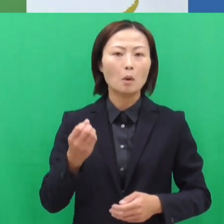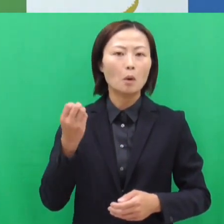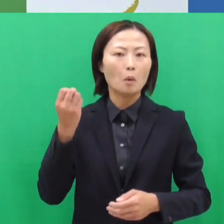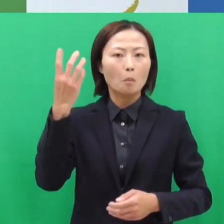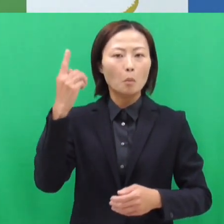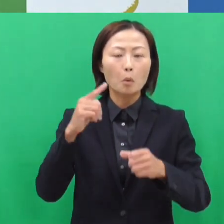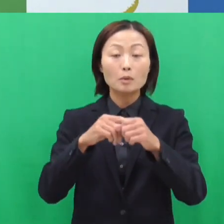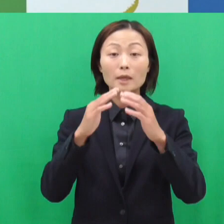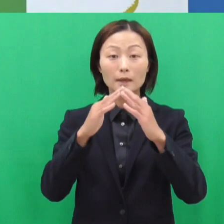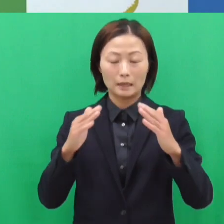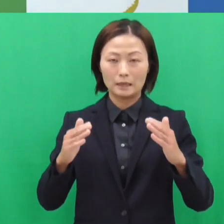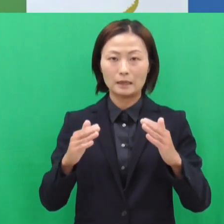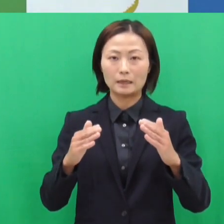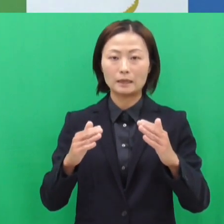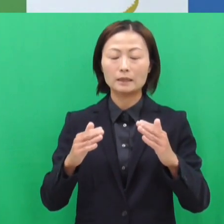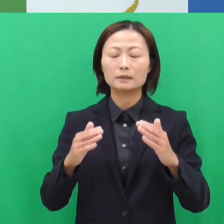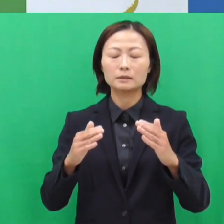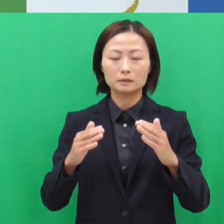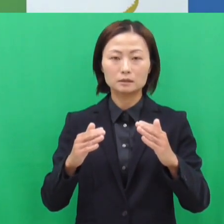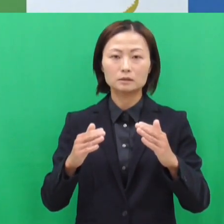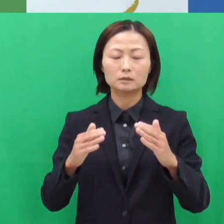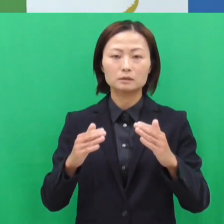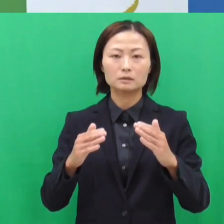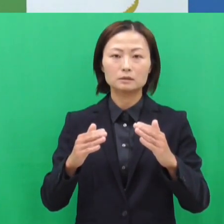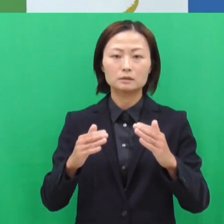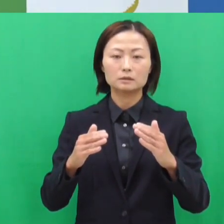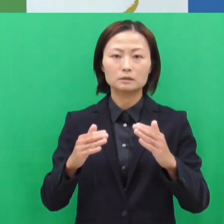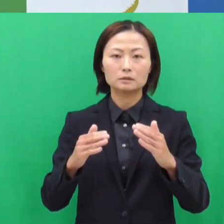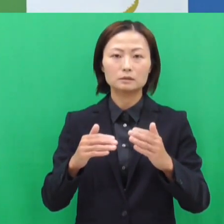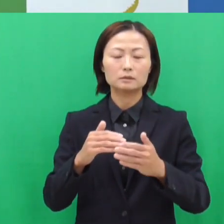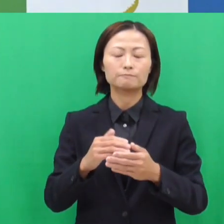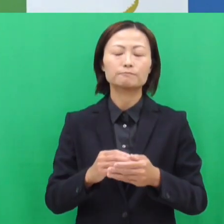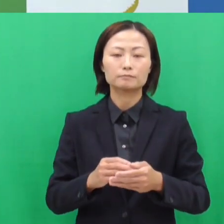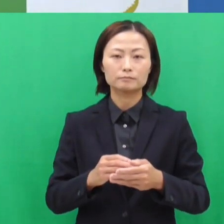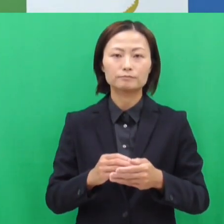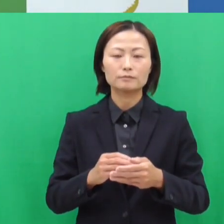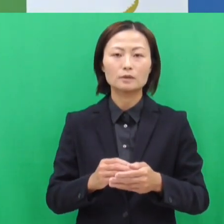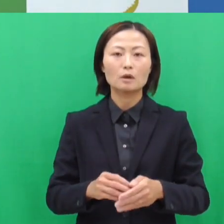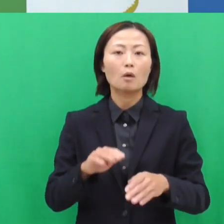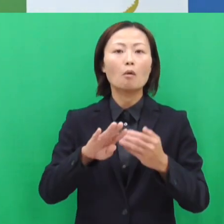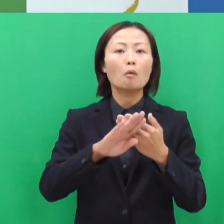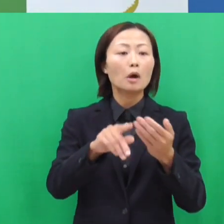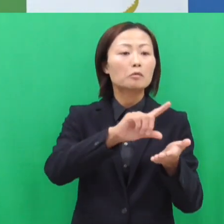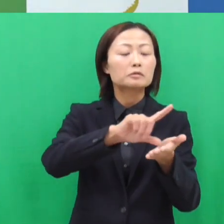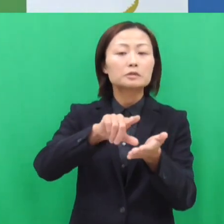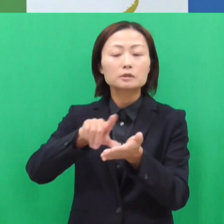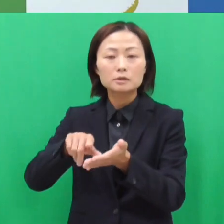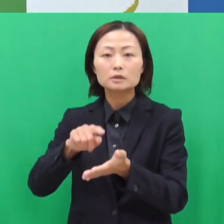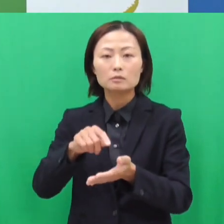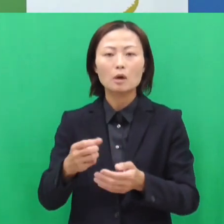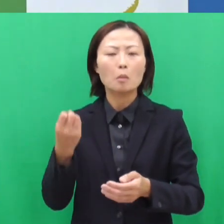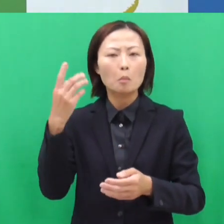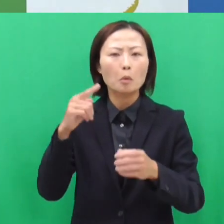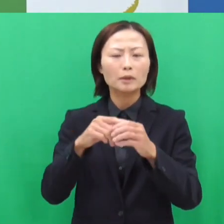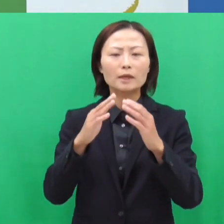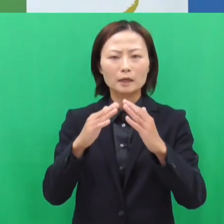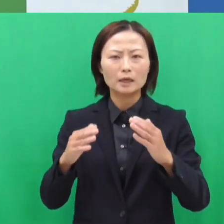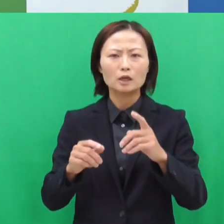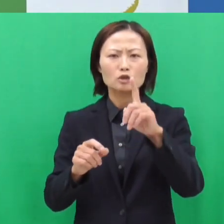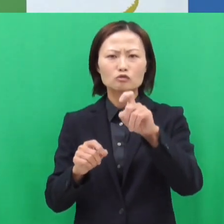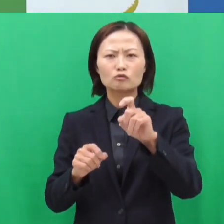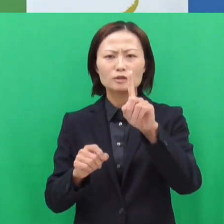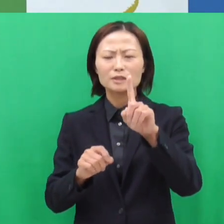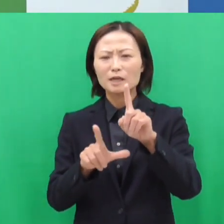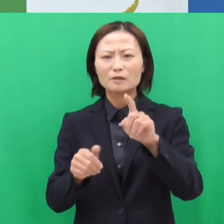忘年会員ってお伺いしたいんですけども全国の自治体ではその2つ11月水5年間やってほしいということでこのようなことがあります